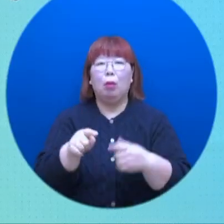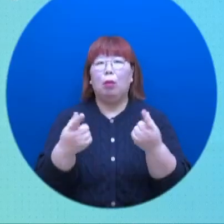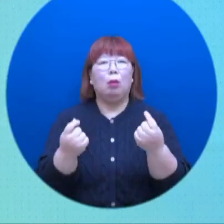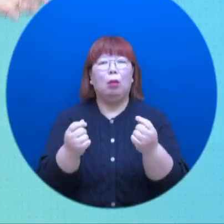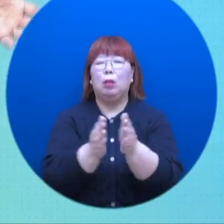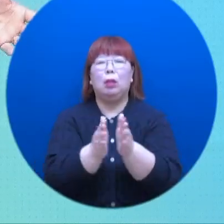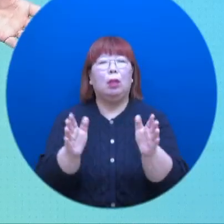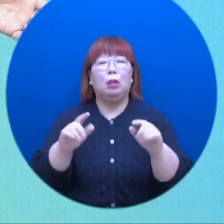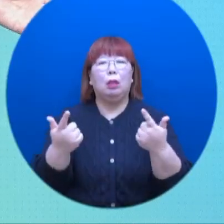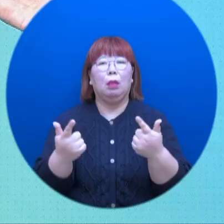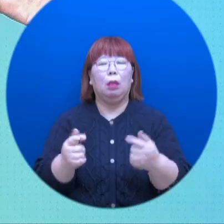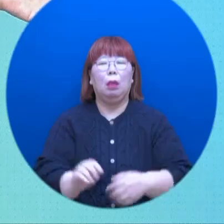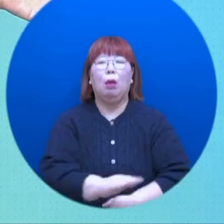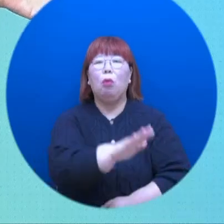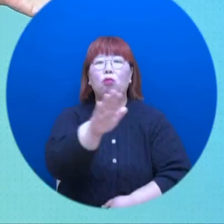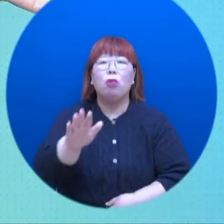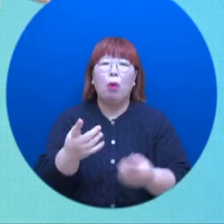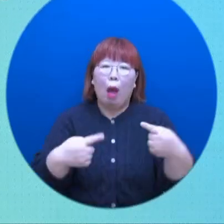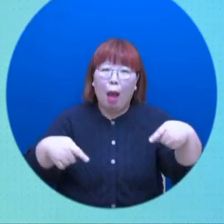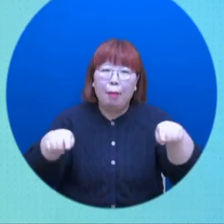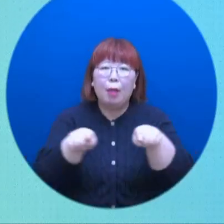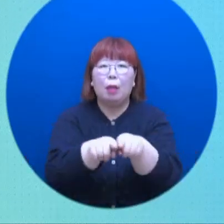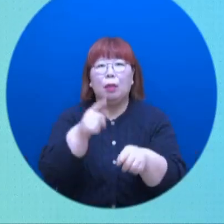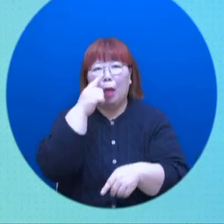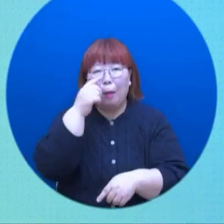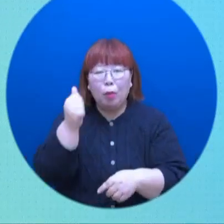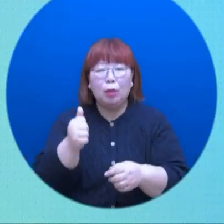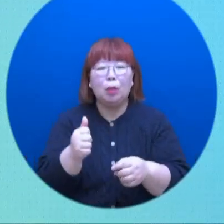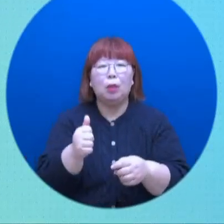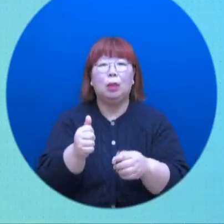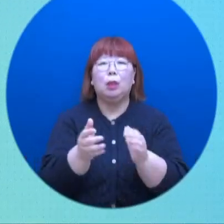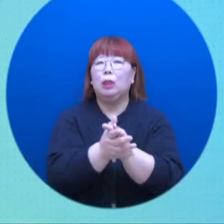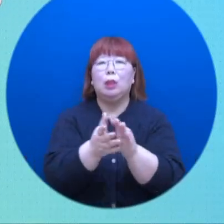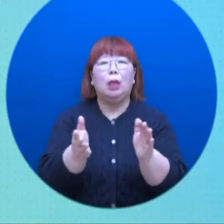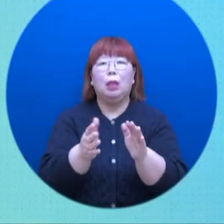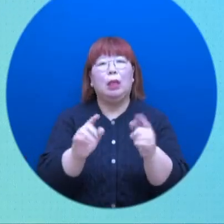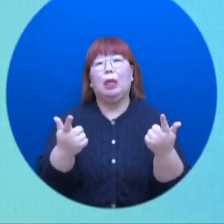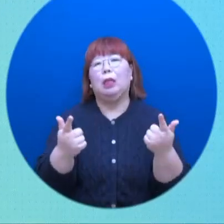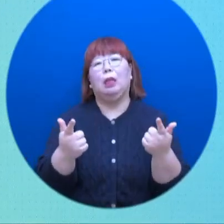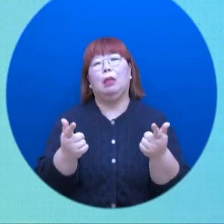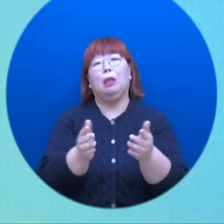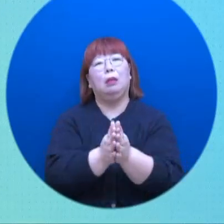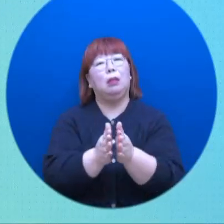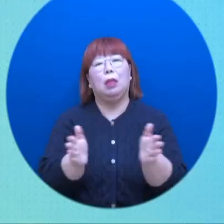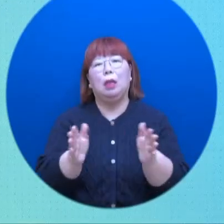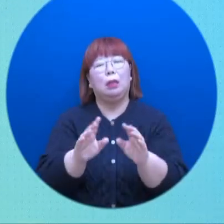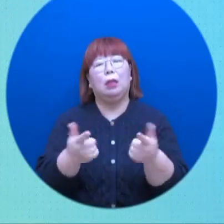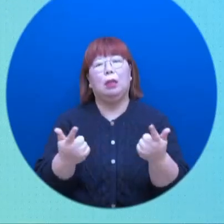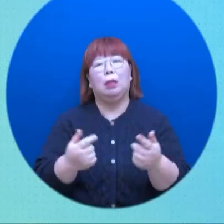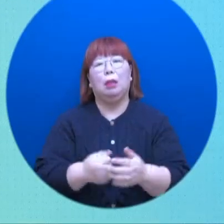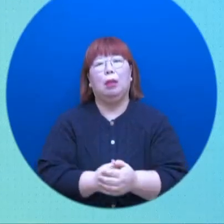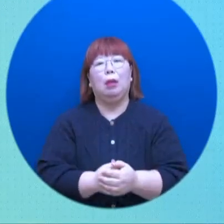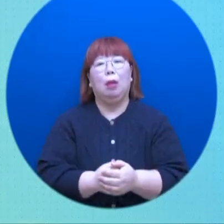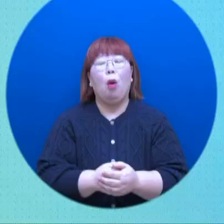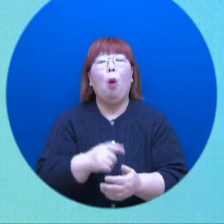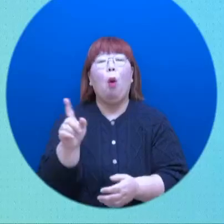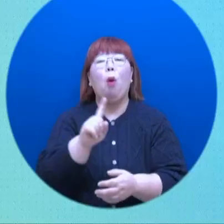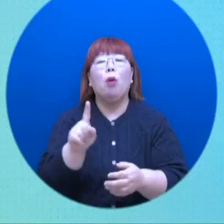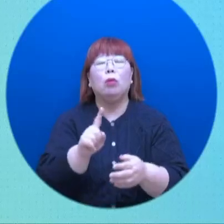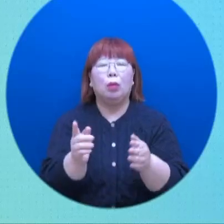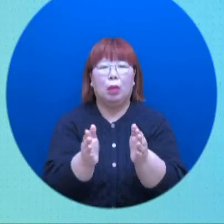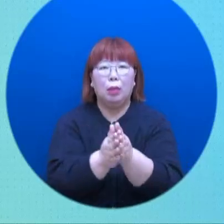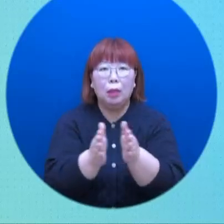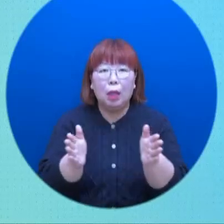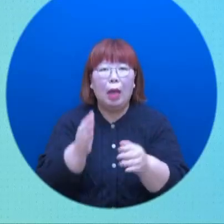않아요. 우리와 함께 하시는 아버지요. 그렇게 시작하지 않습니다. 어떻게 시작합니까? 하늘에